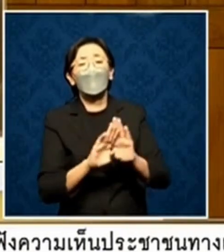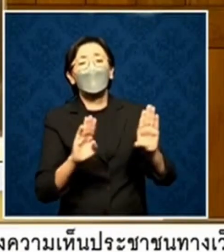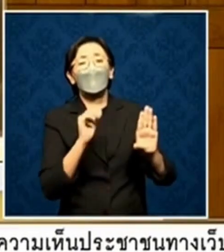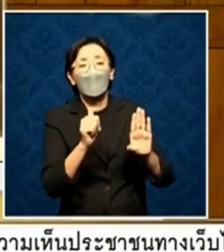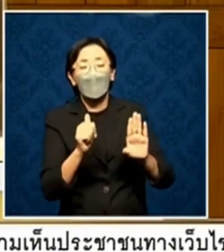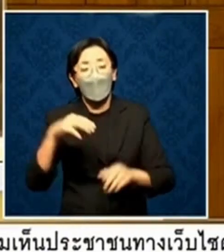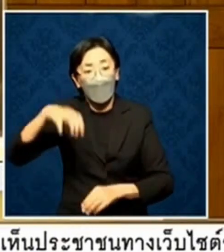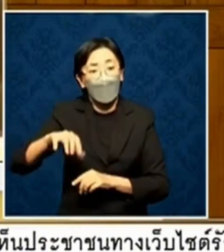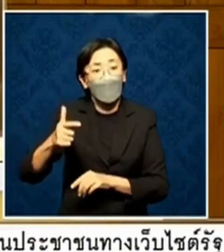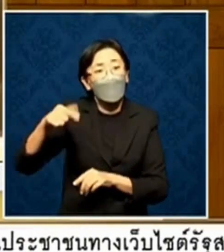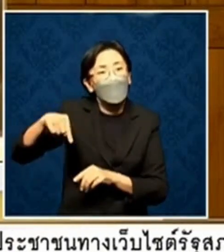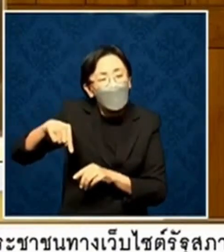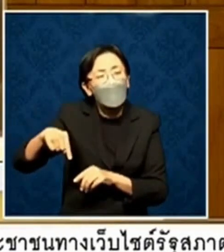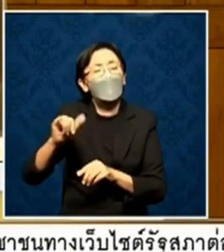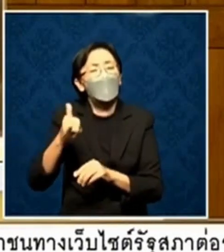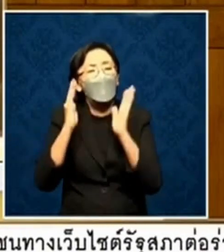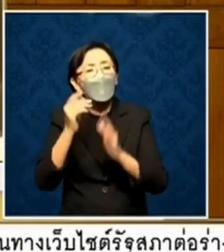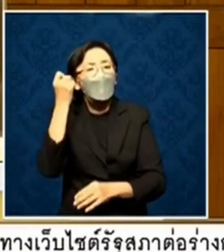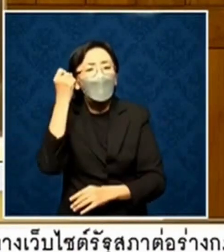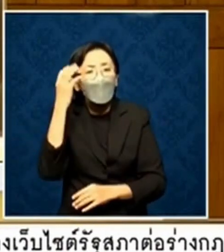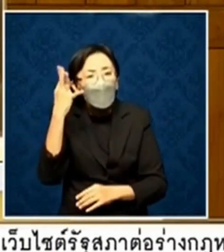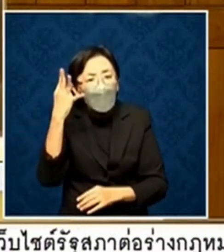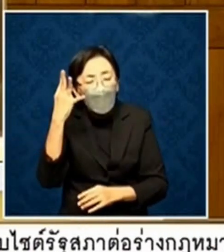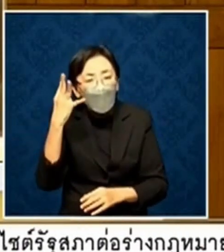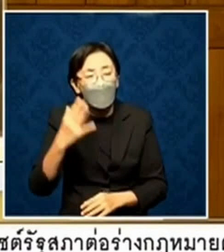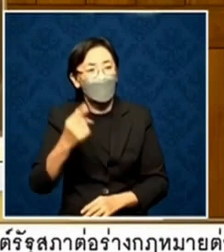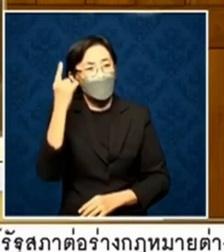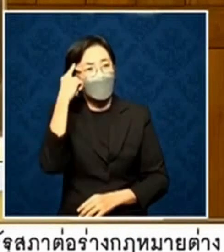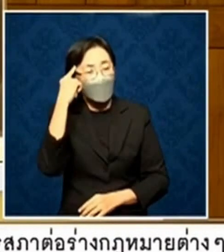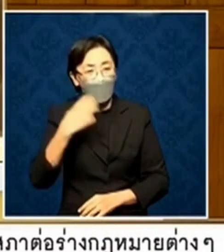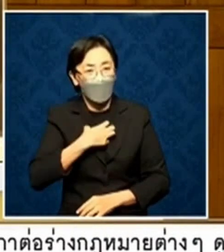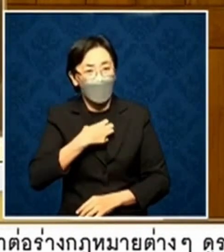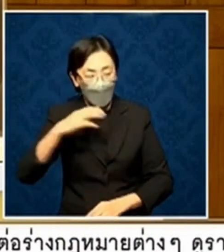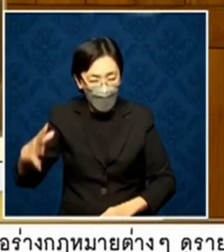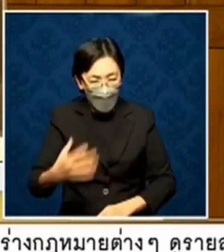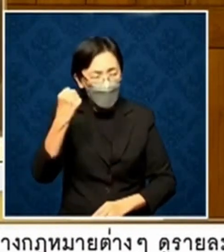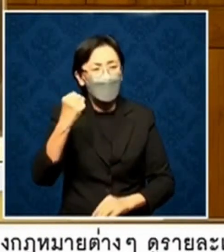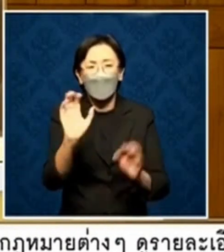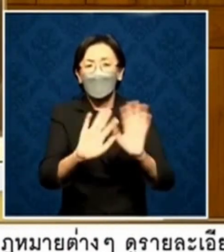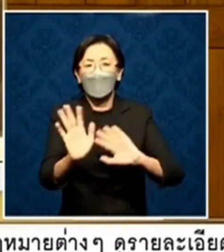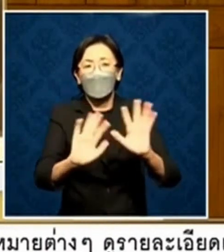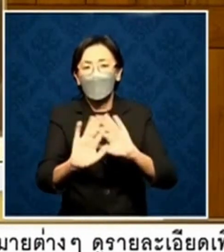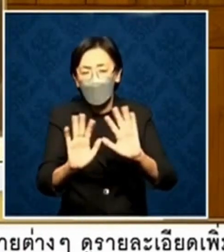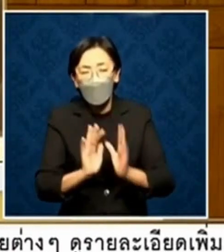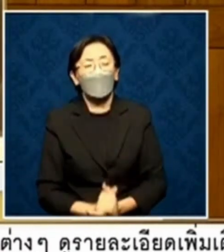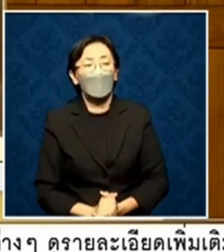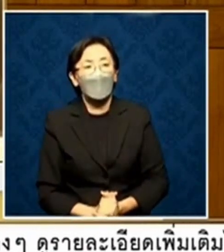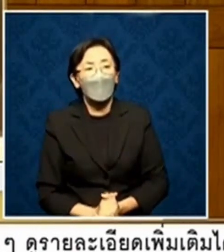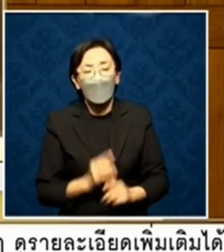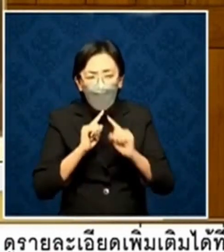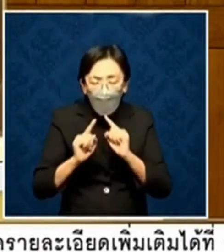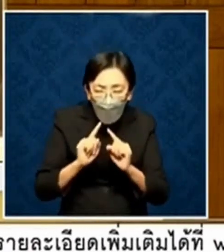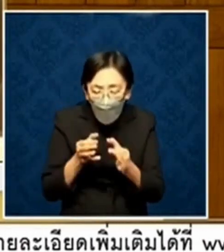า100ลายก็มีสิทธิ์ได้รับใบอนุญาตและเป็นไปในลักษณะของคณะกรรมการพิจารณาซึ่งเหมืองทองอัคราเนี่ยเป็นหนึ่งในนั้น